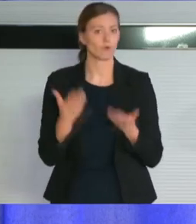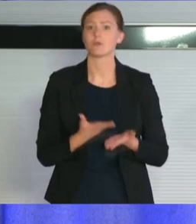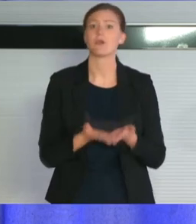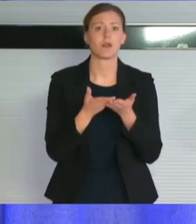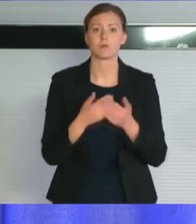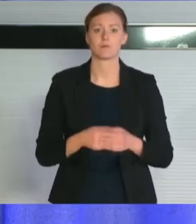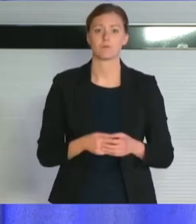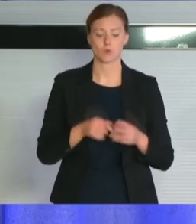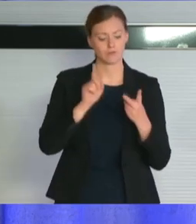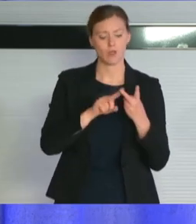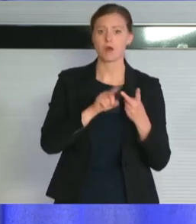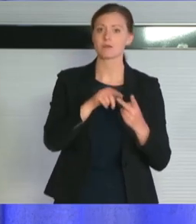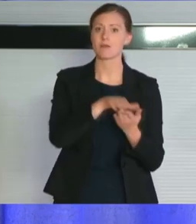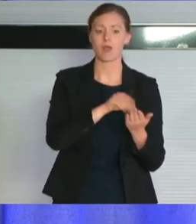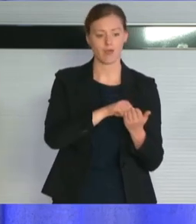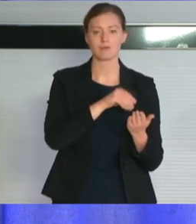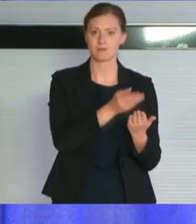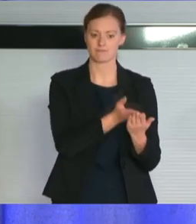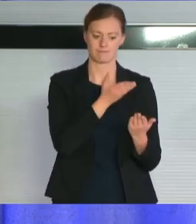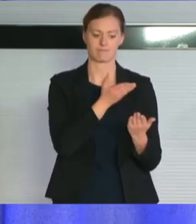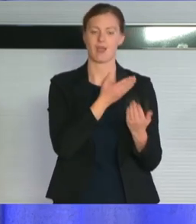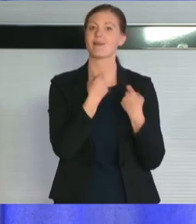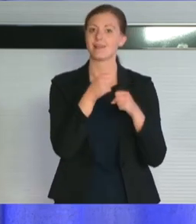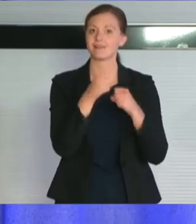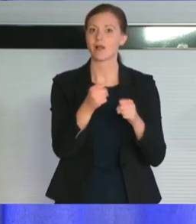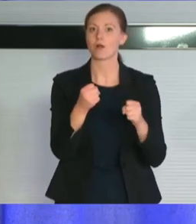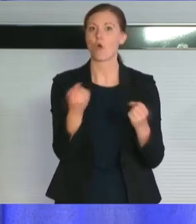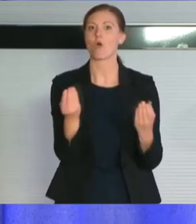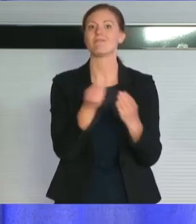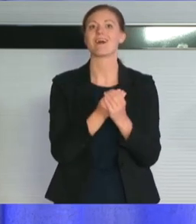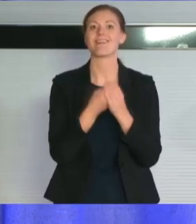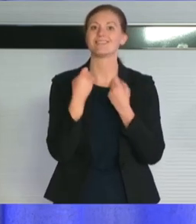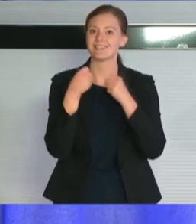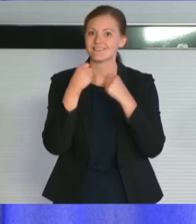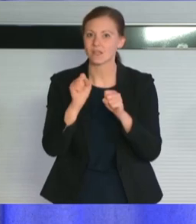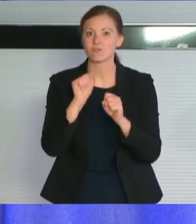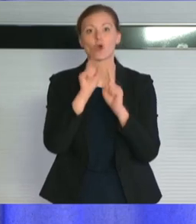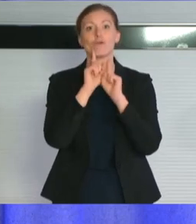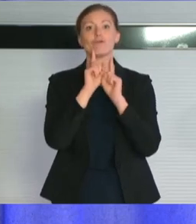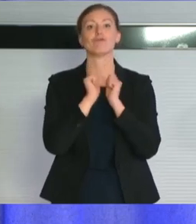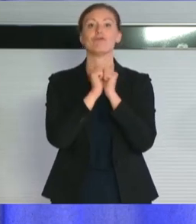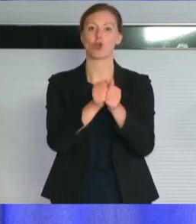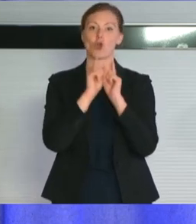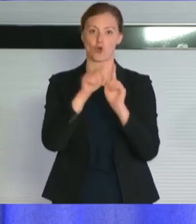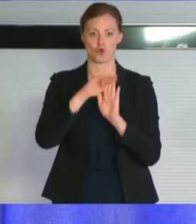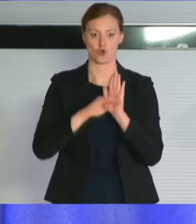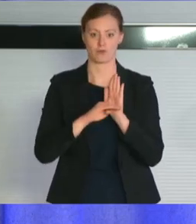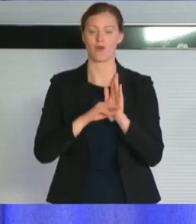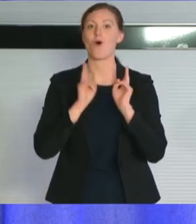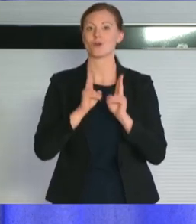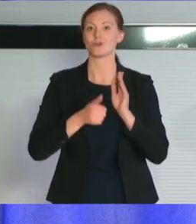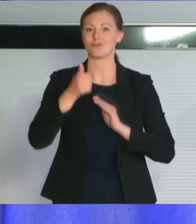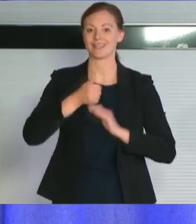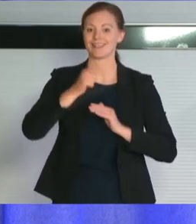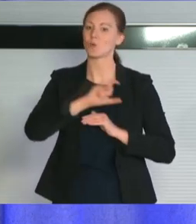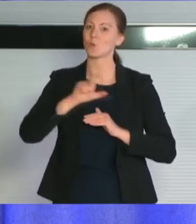det andre viser beregningene at tiltakene og vår felles innsats ved å følge rådene mot smitte vil være viktig også i ukene